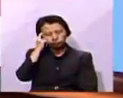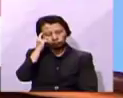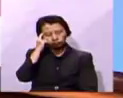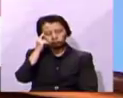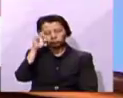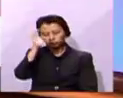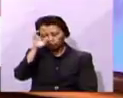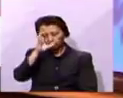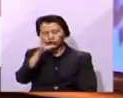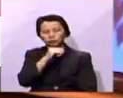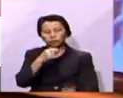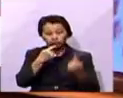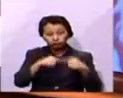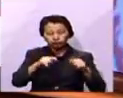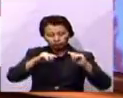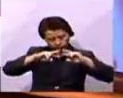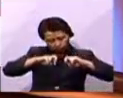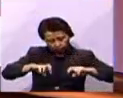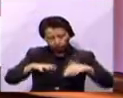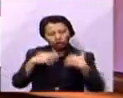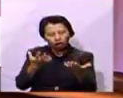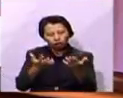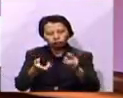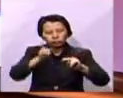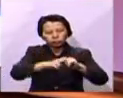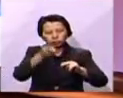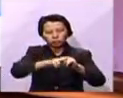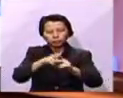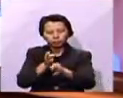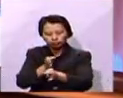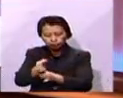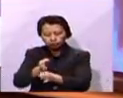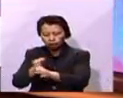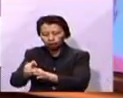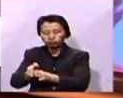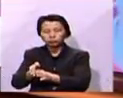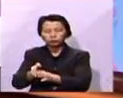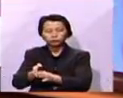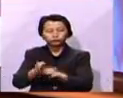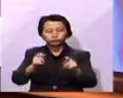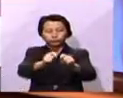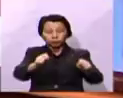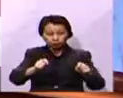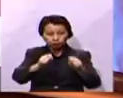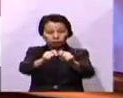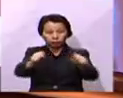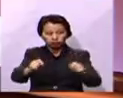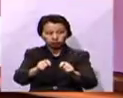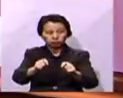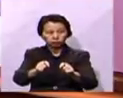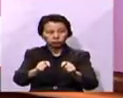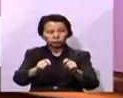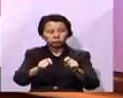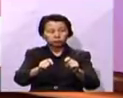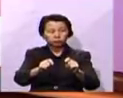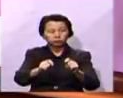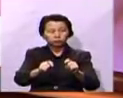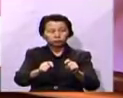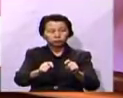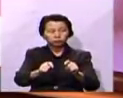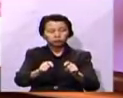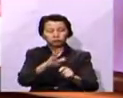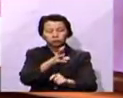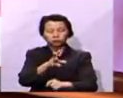mengkaji bagaimana kita boleh tambah lagi bidang tempat-tempat matrikulasi